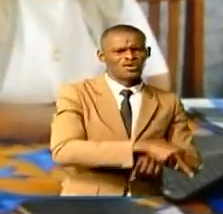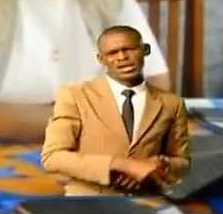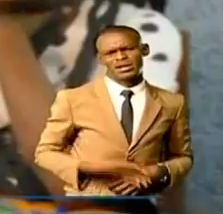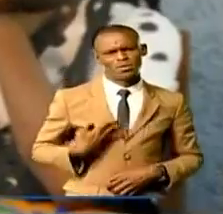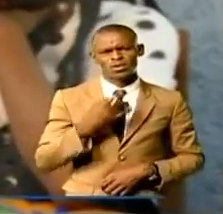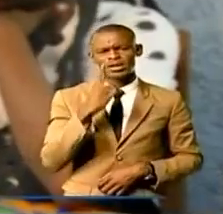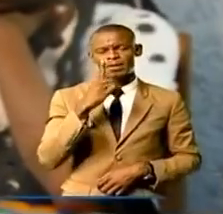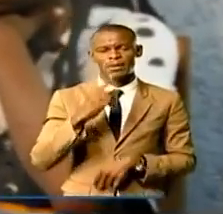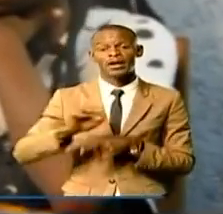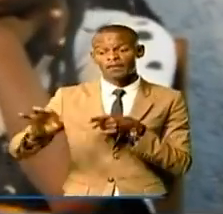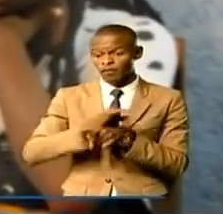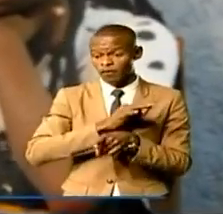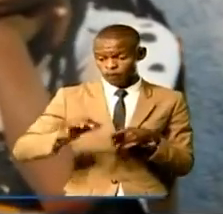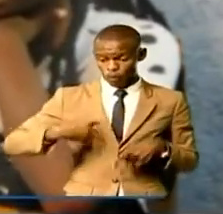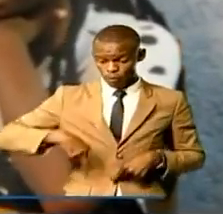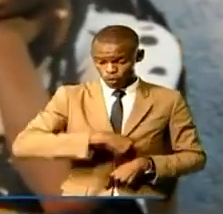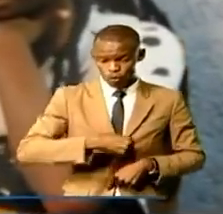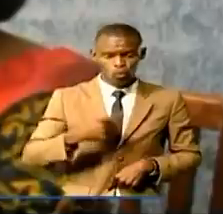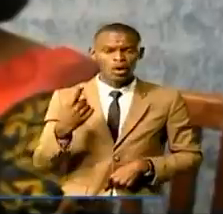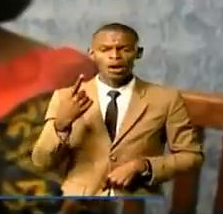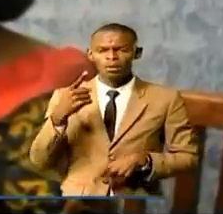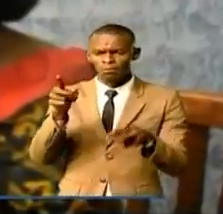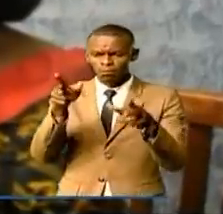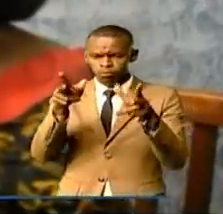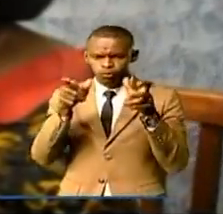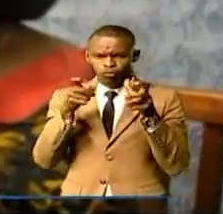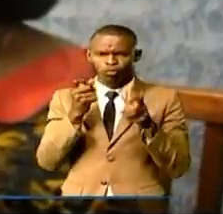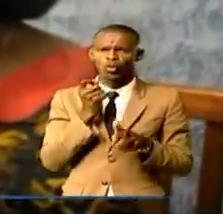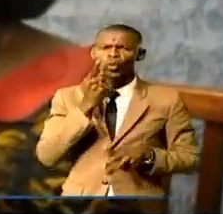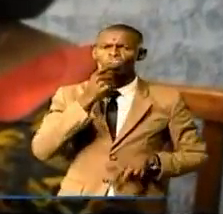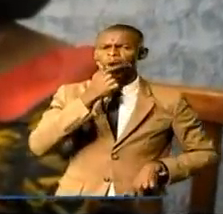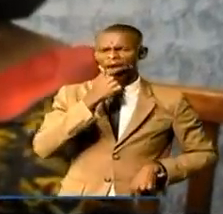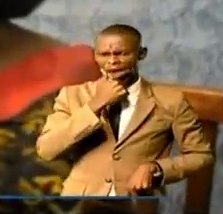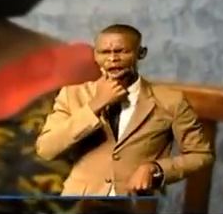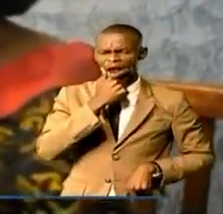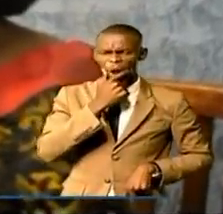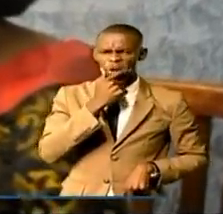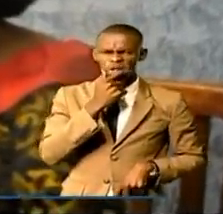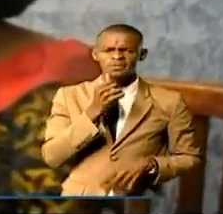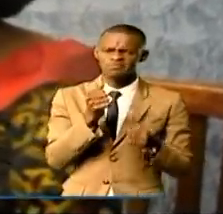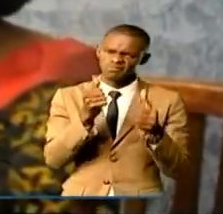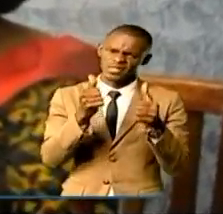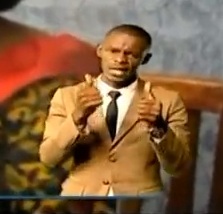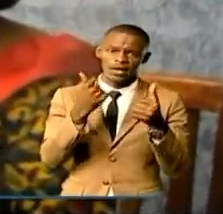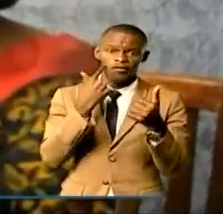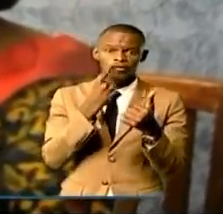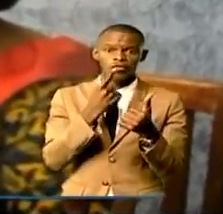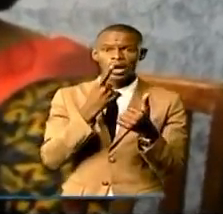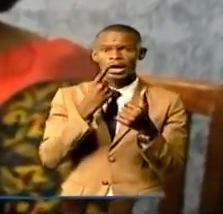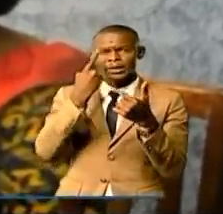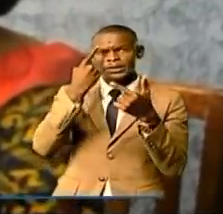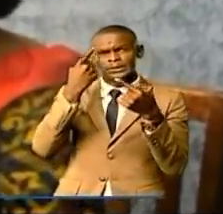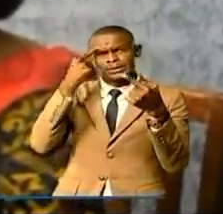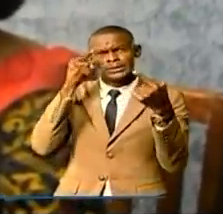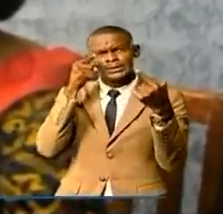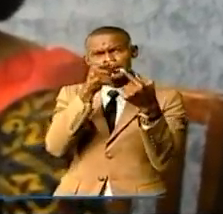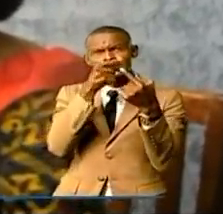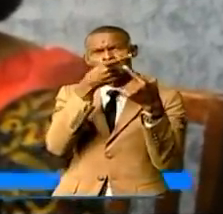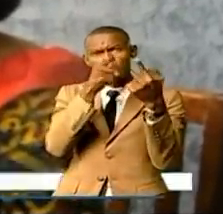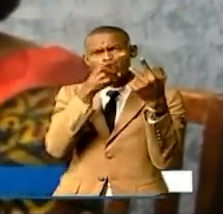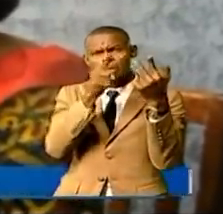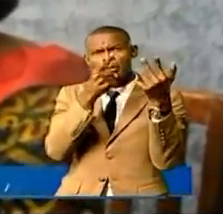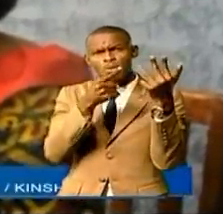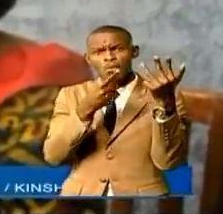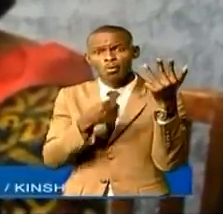atelier, je suis content que les objectifs fixés soient atteints, car le renforcement des